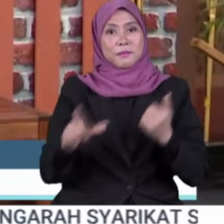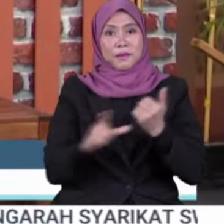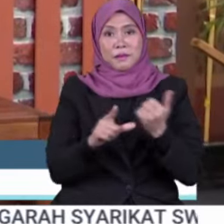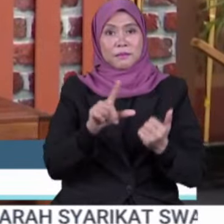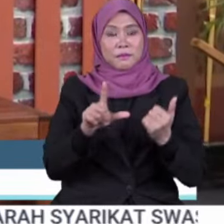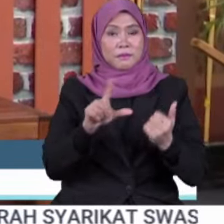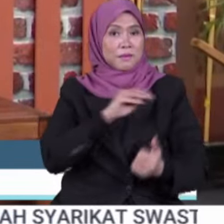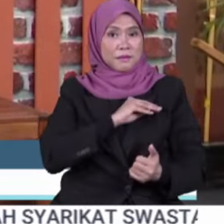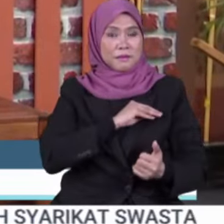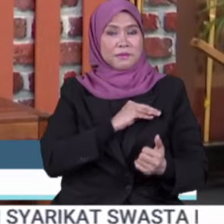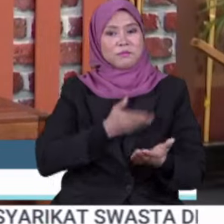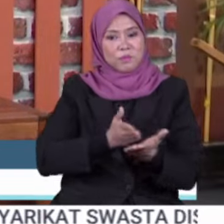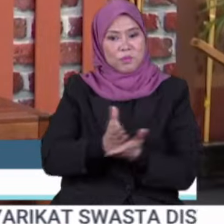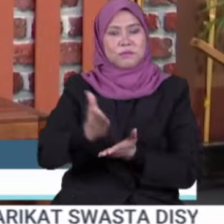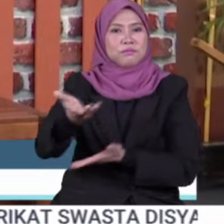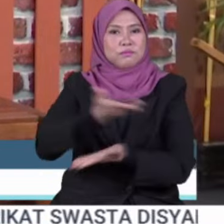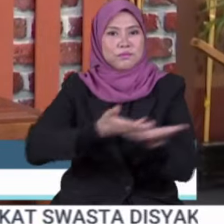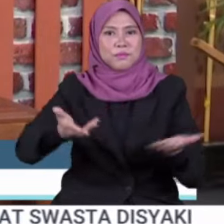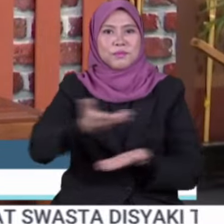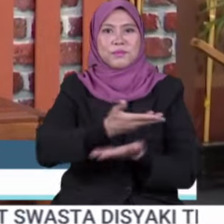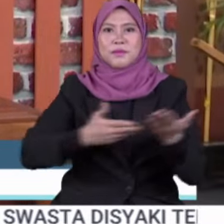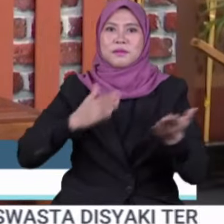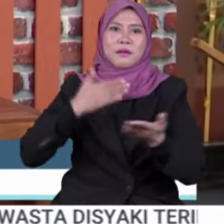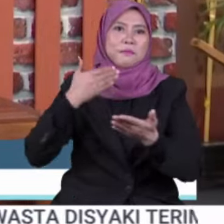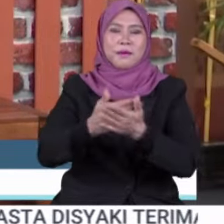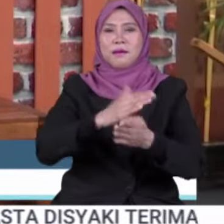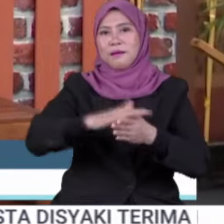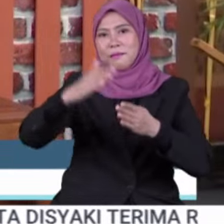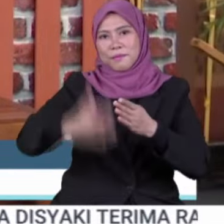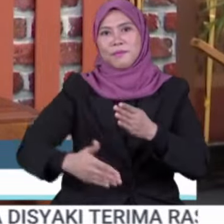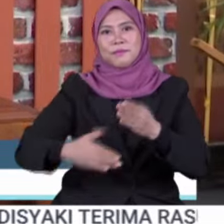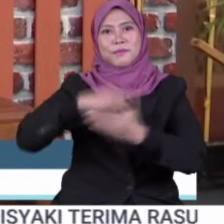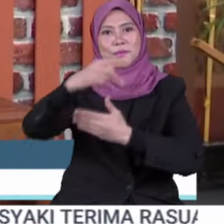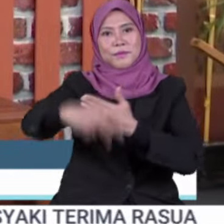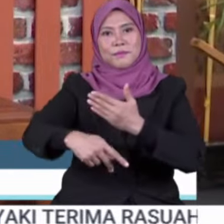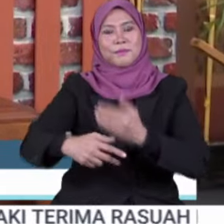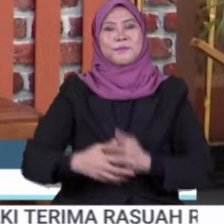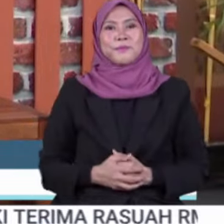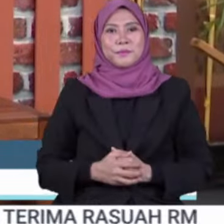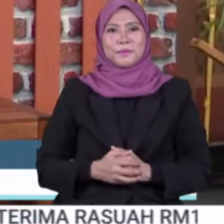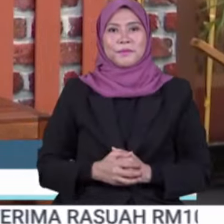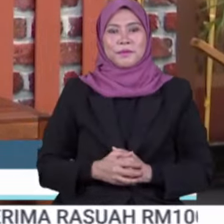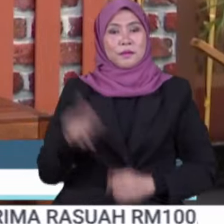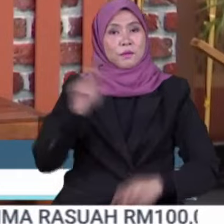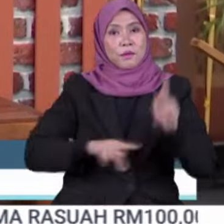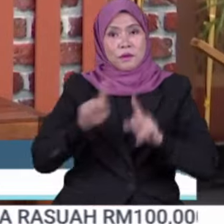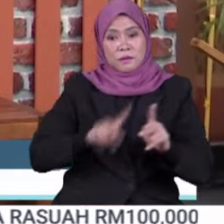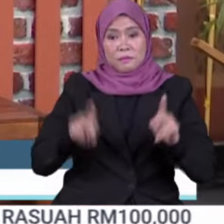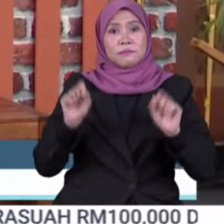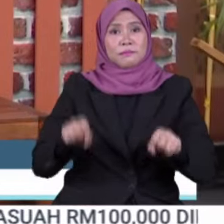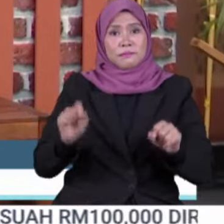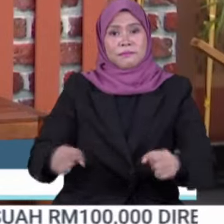akan terus menyantuni orang ramai sehingga tamat majlis pada hari ini. Orang ramai boleh datang menjambu